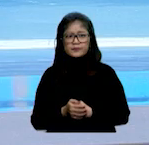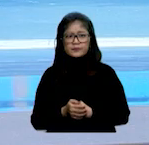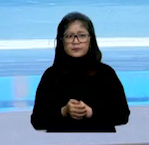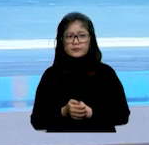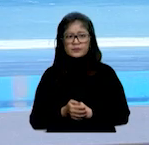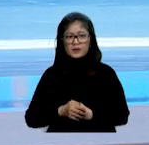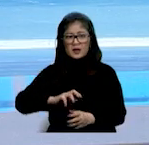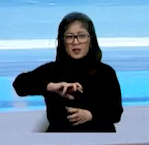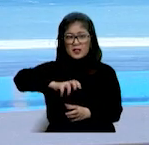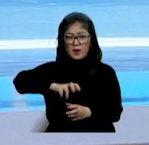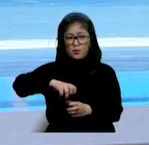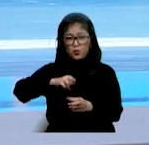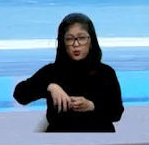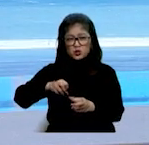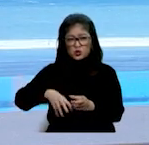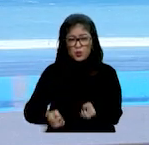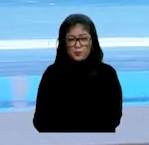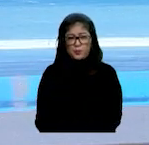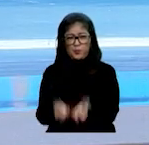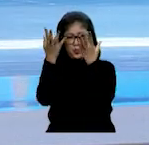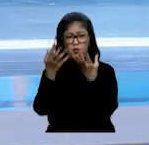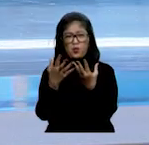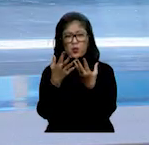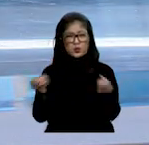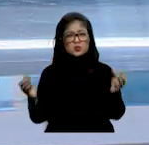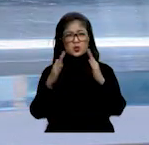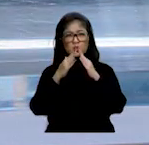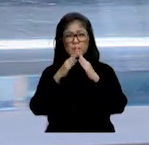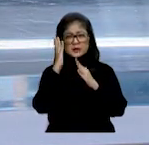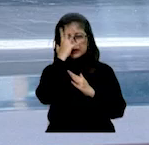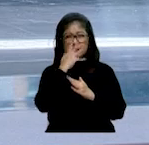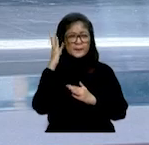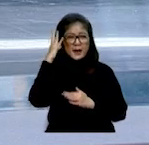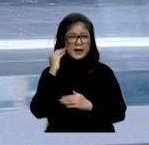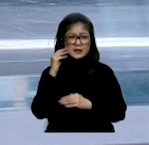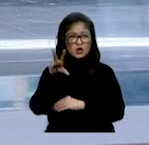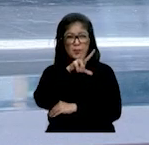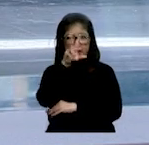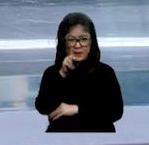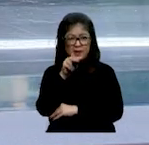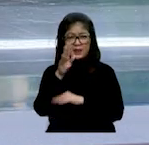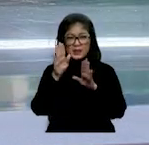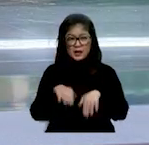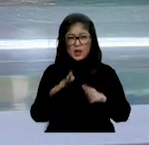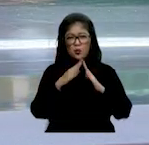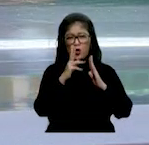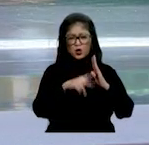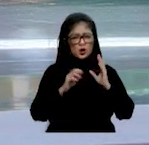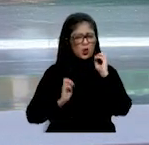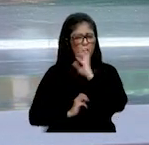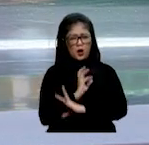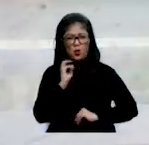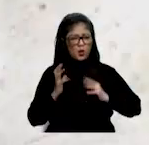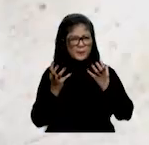bisa ledakan tabung gas yang bocor menghancurkan sebuah rumah di Kota Cimahi Jawa Barat seorang penghuni kontrakan mengalami luka